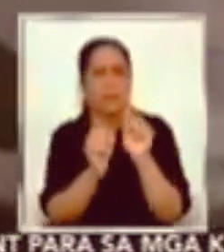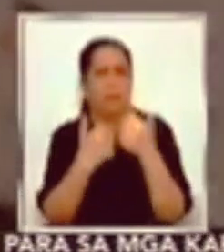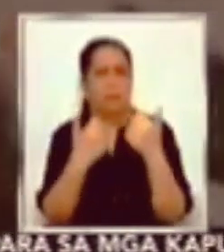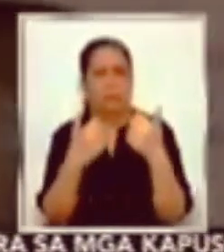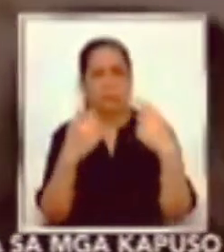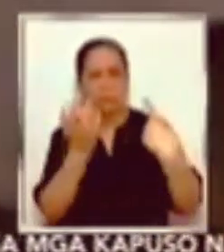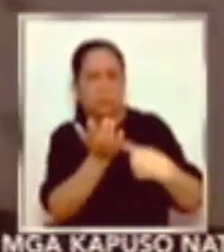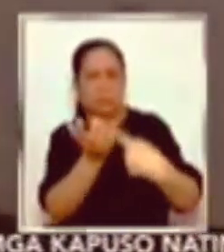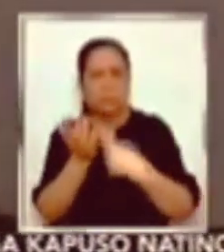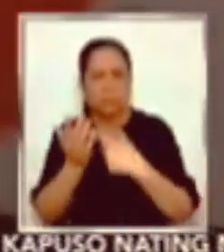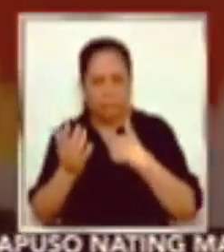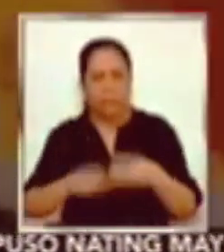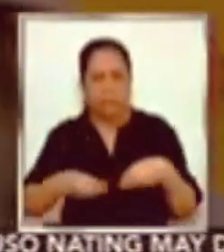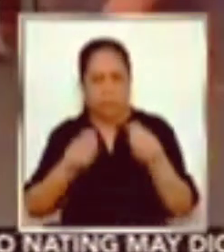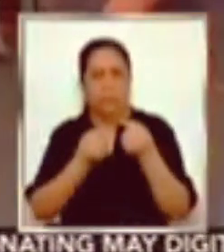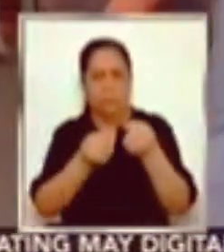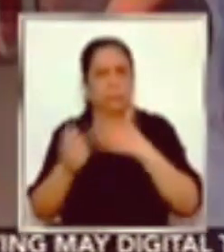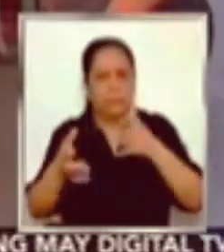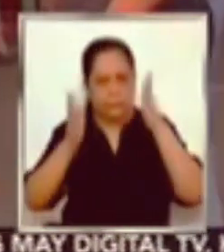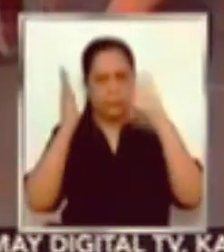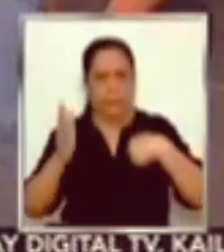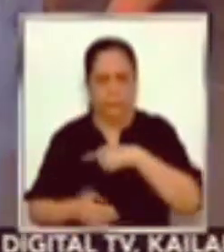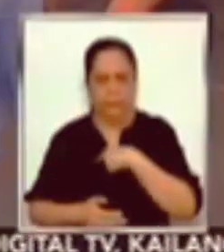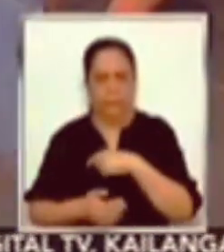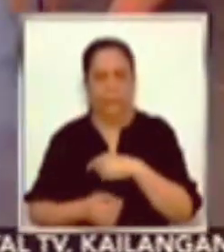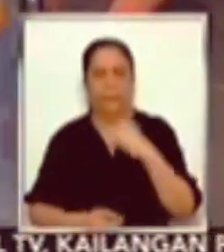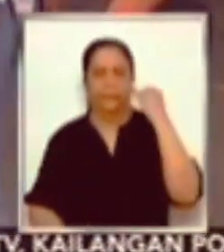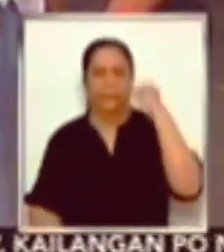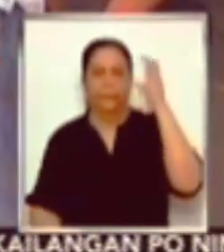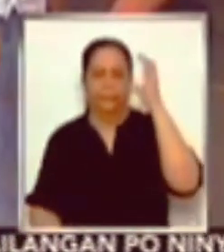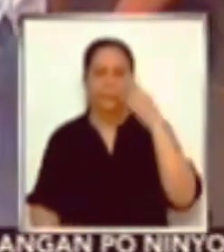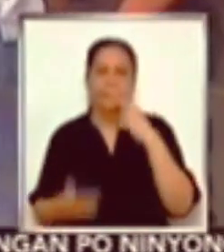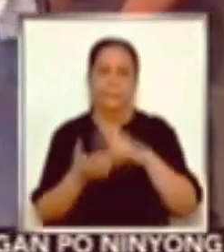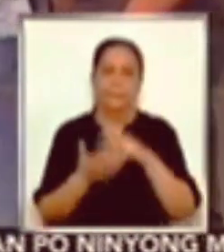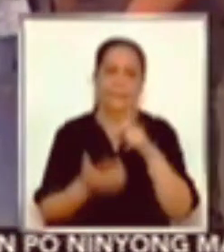suggestions namin, mapakinggan man lang. Ian Cruz, Nakatutok, 24 Oras.